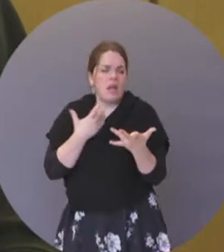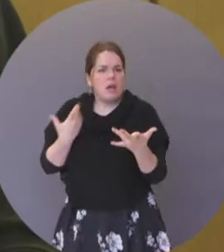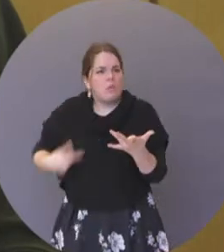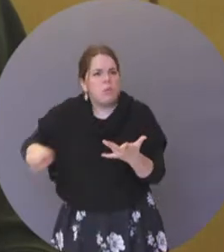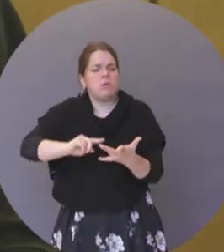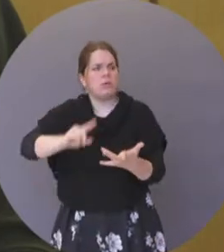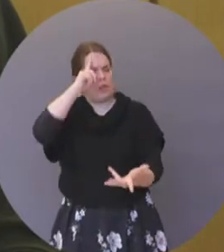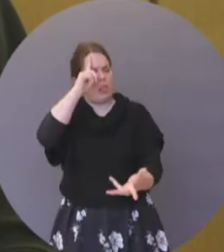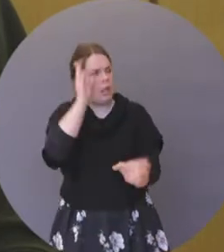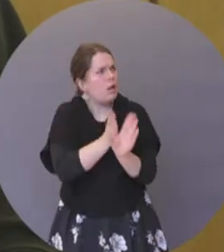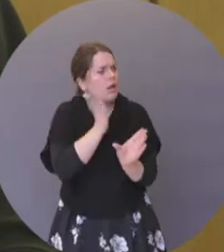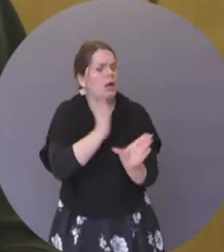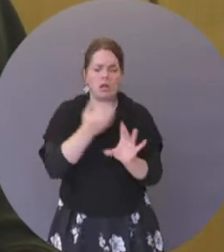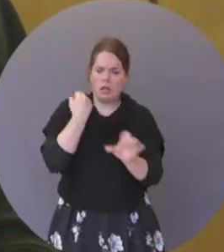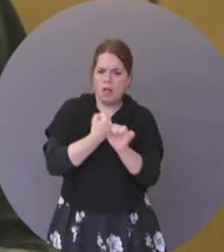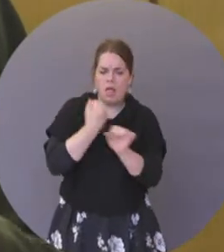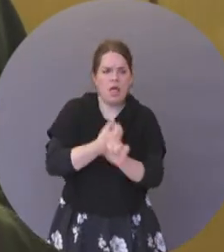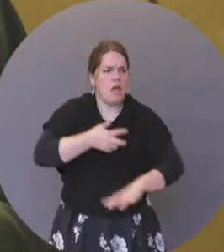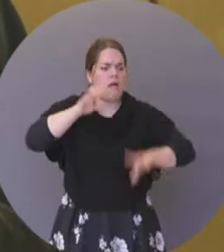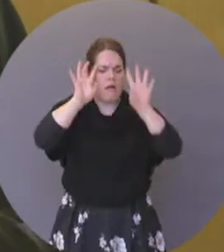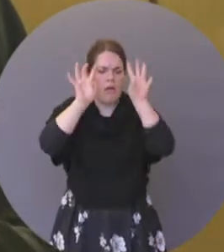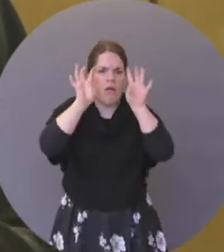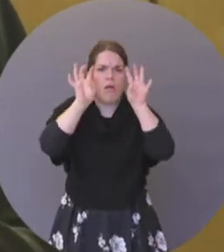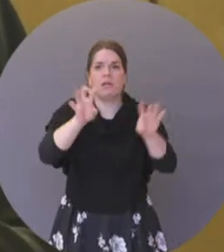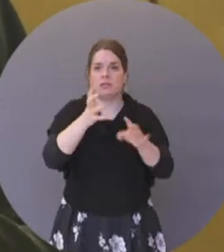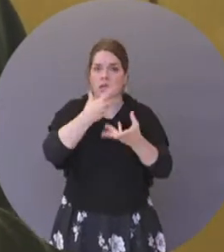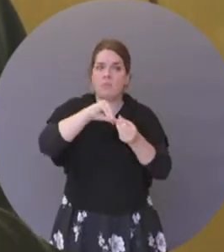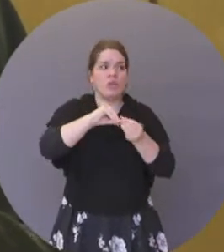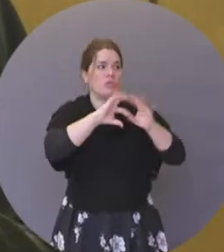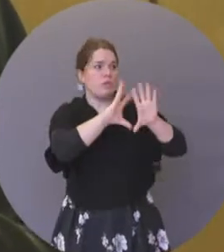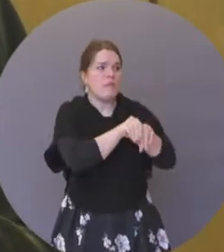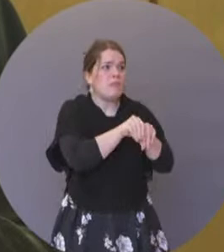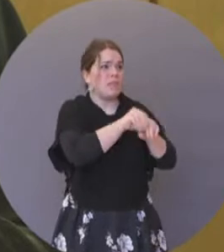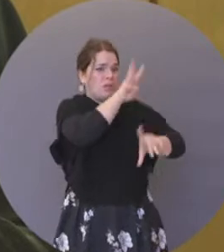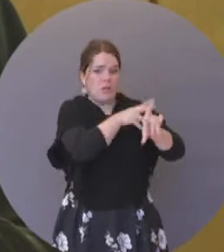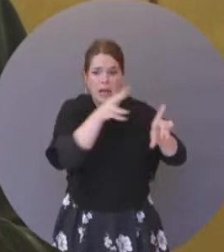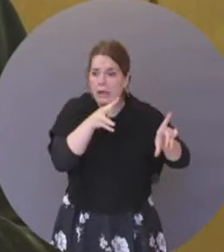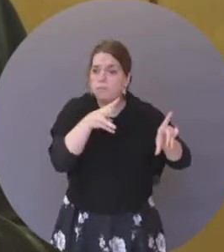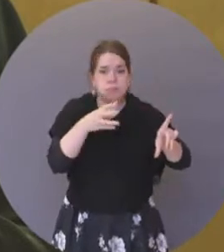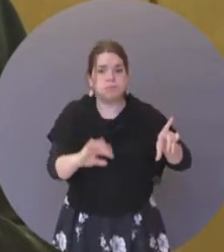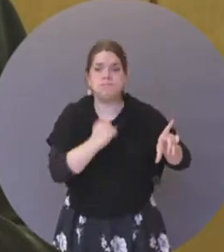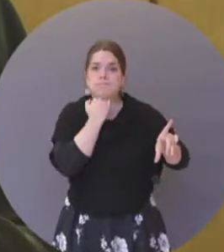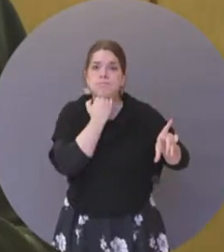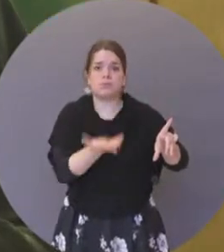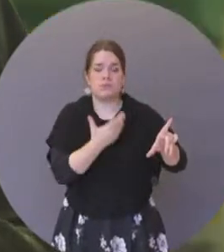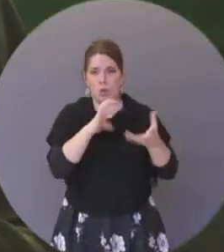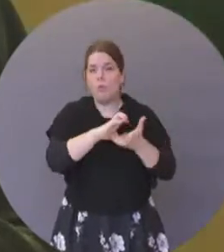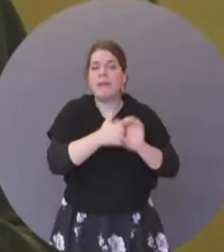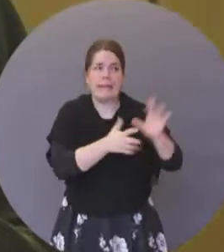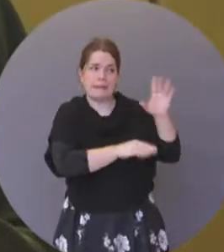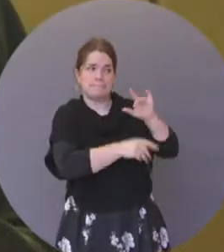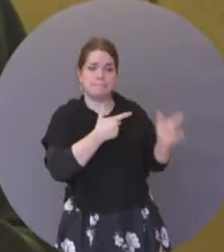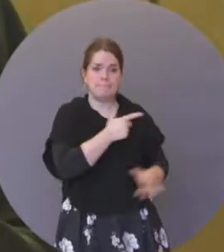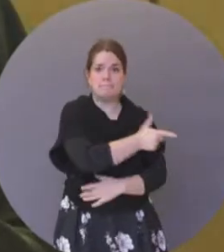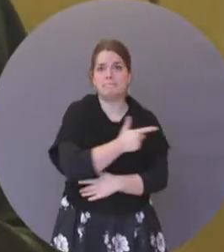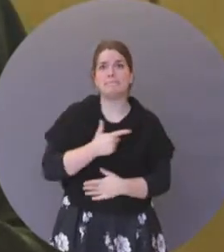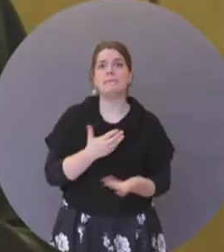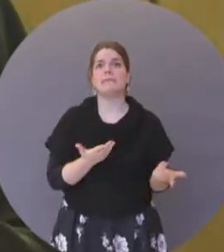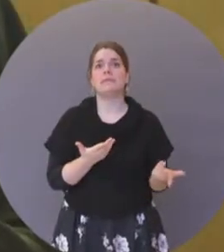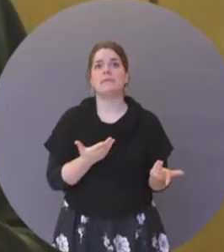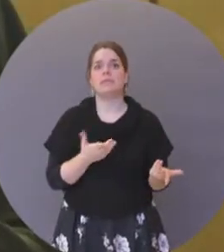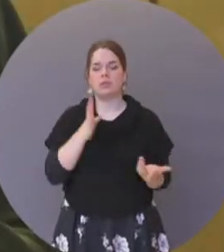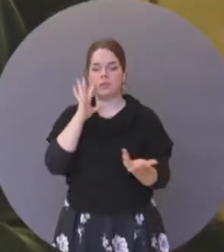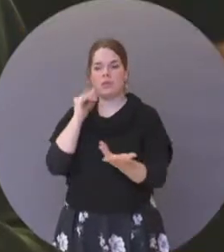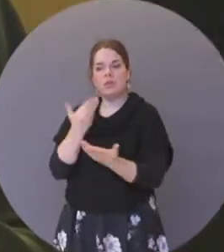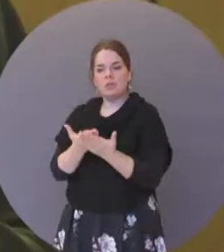psychologiquement exigeant et contraignant du point de vue de la vie familiale parce que le coût d'hébergement n'est pas de amène